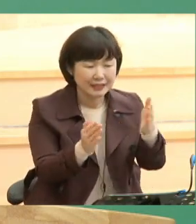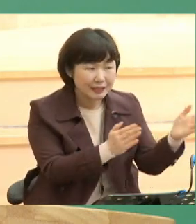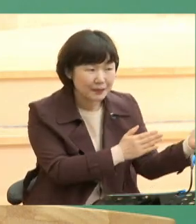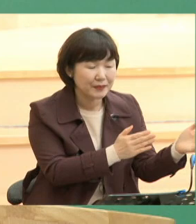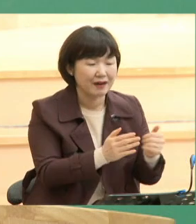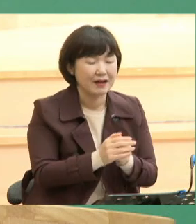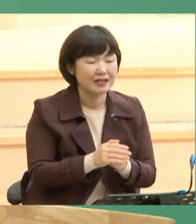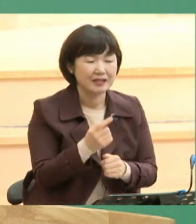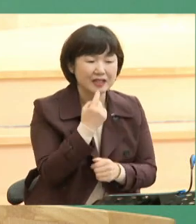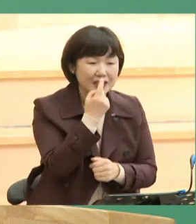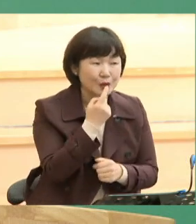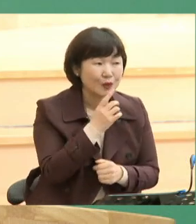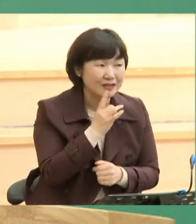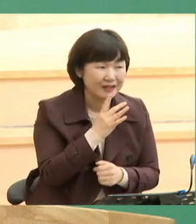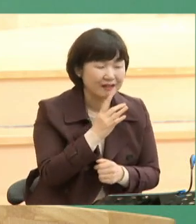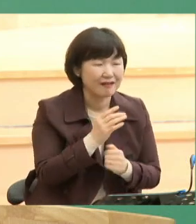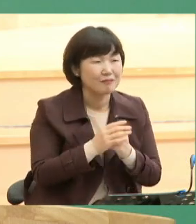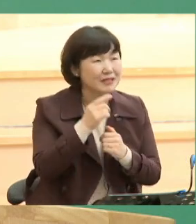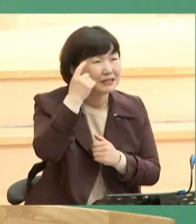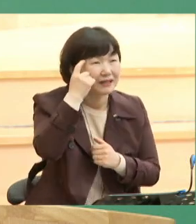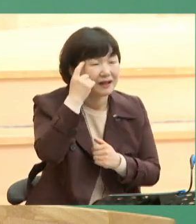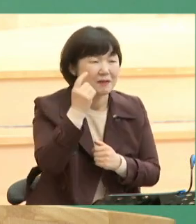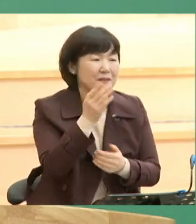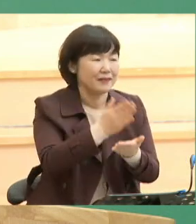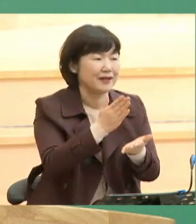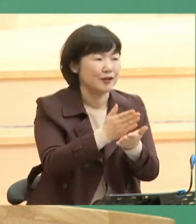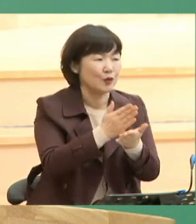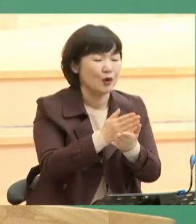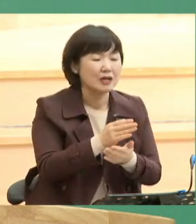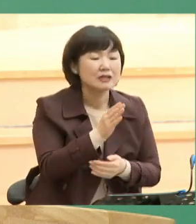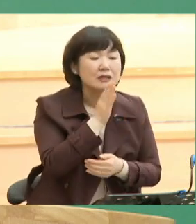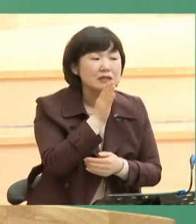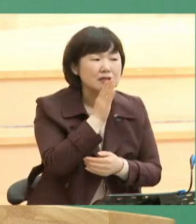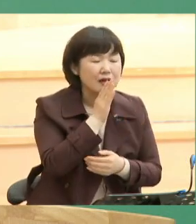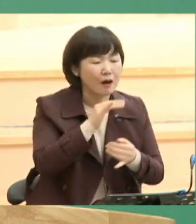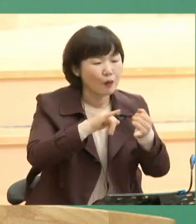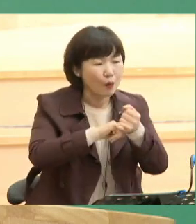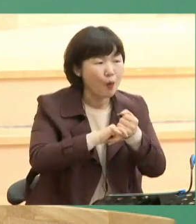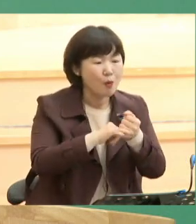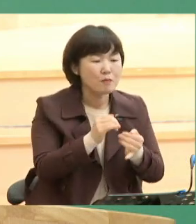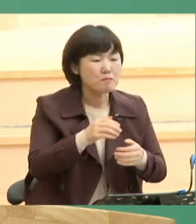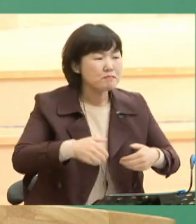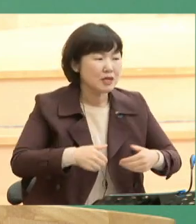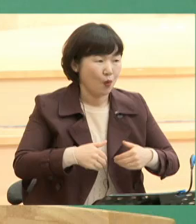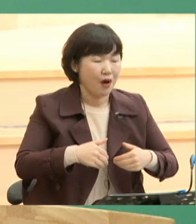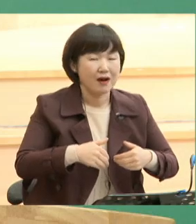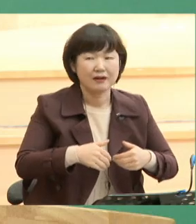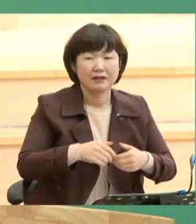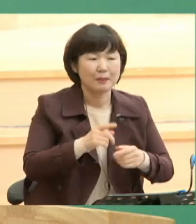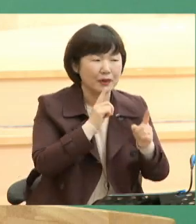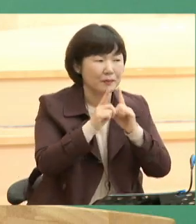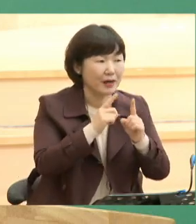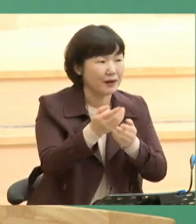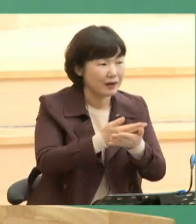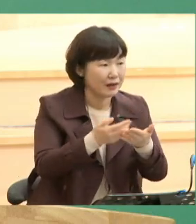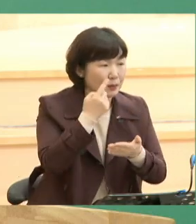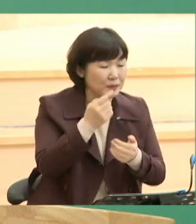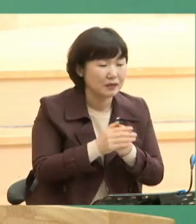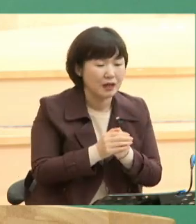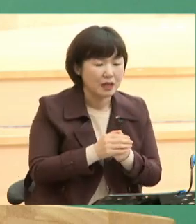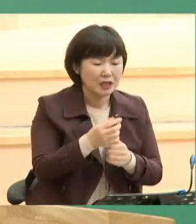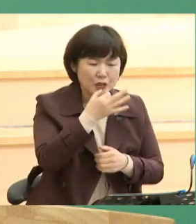원론적인 검 아니고 좀 실제적인 얘기를 해 보십시다 왜 정력을 왜 욕심을 통제해야